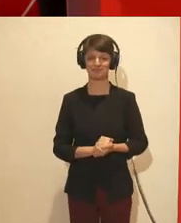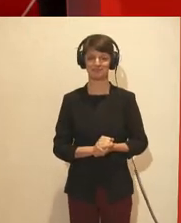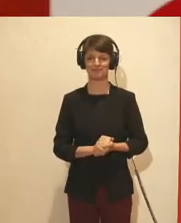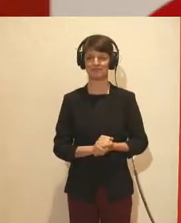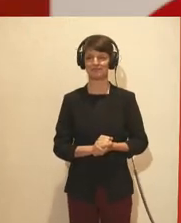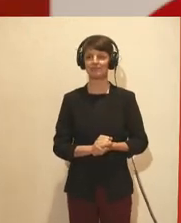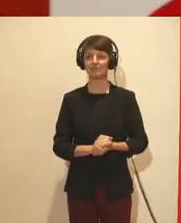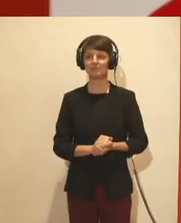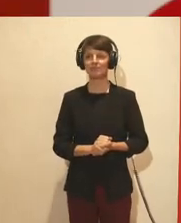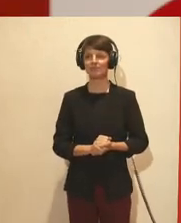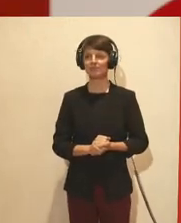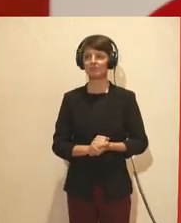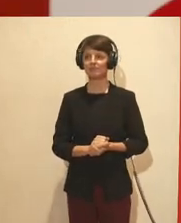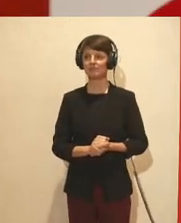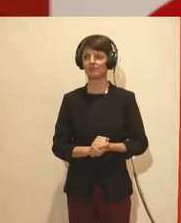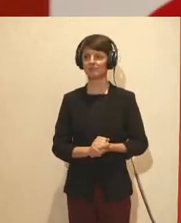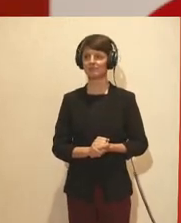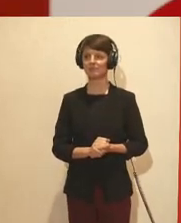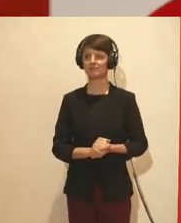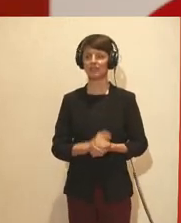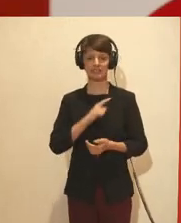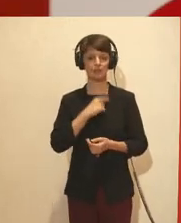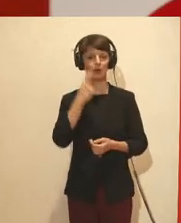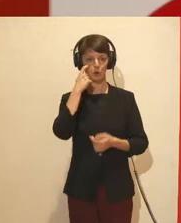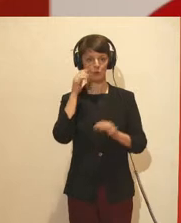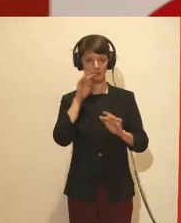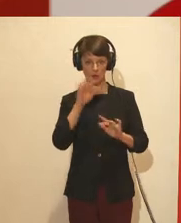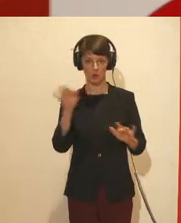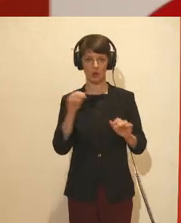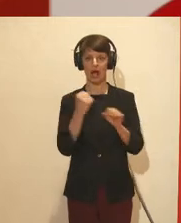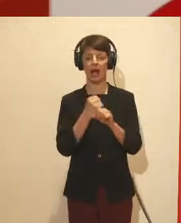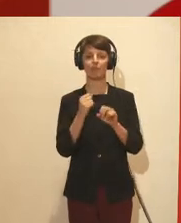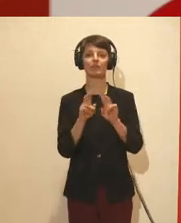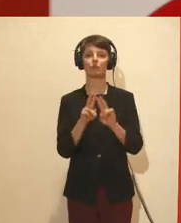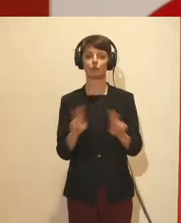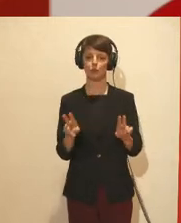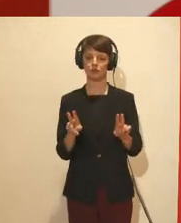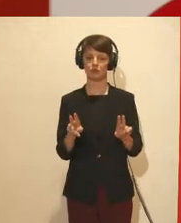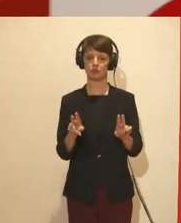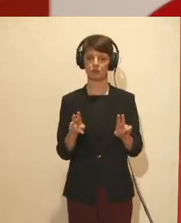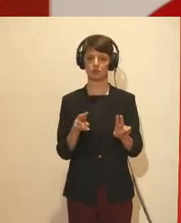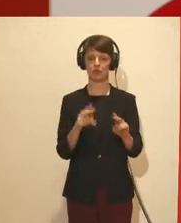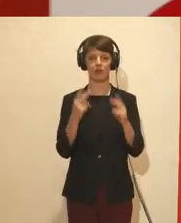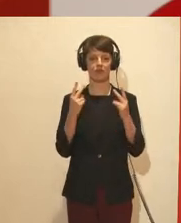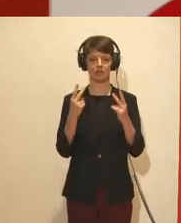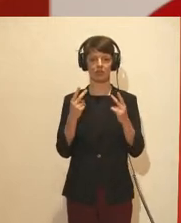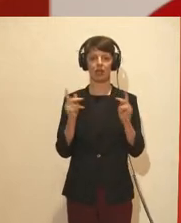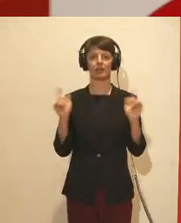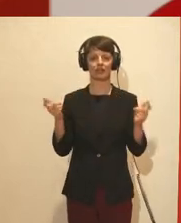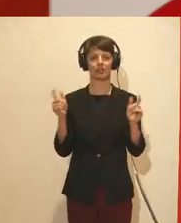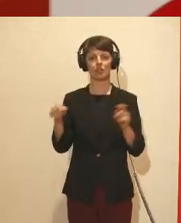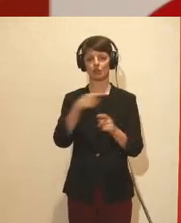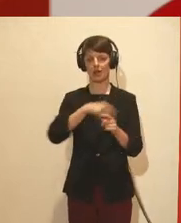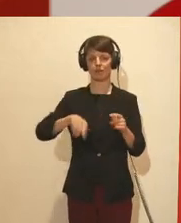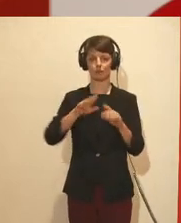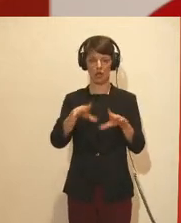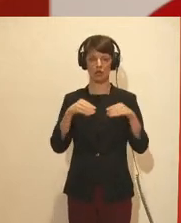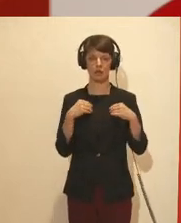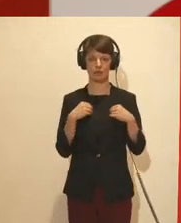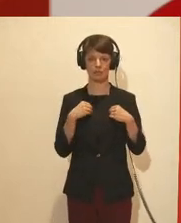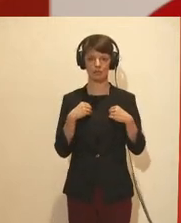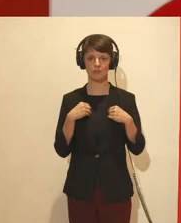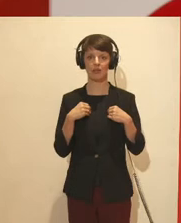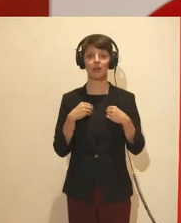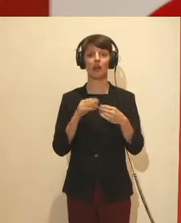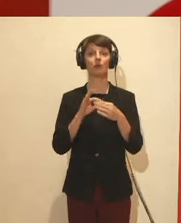bin ich ausdrücklich auch der überzeugung dass es um die würde der arbeit geht als ein thema das die ganze gesellschaft anhänger nicht und das hat auch als das